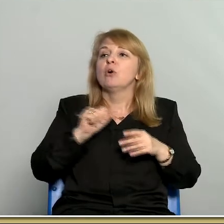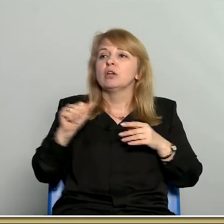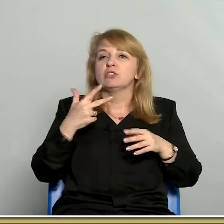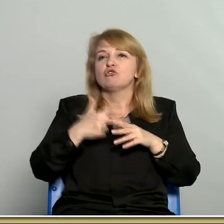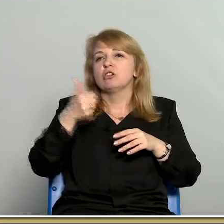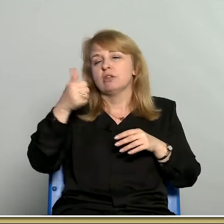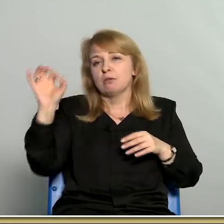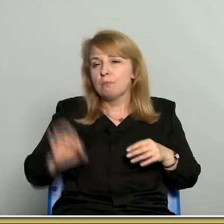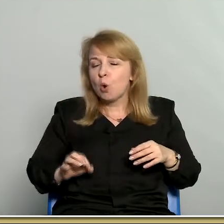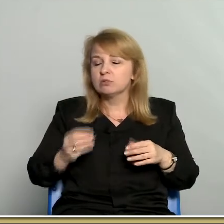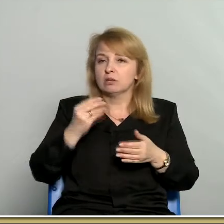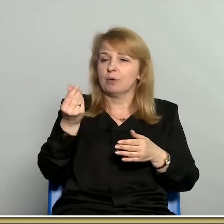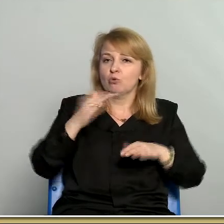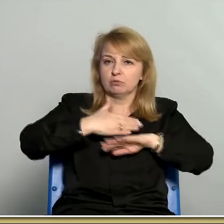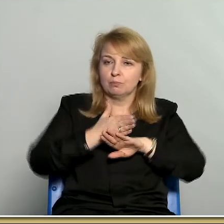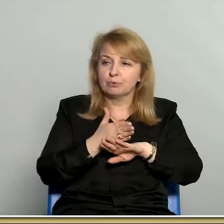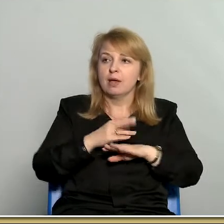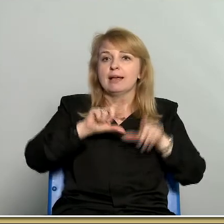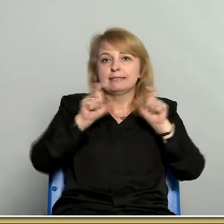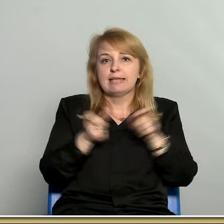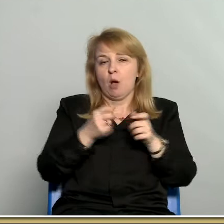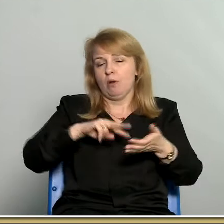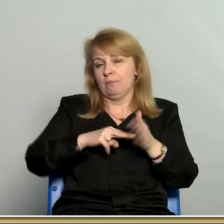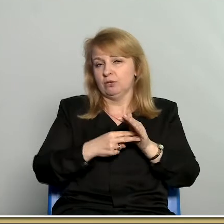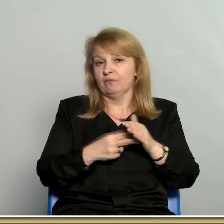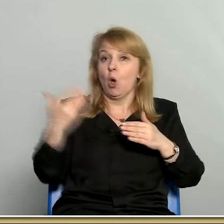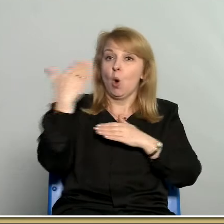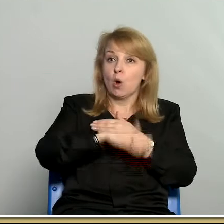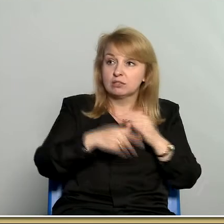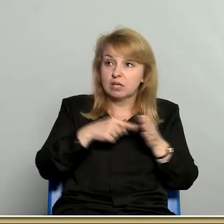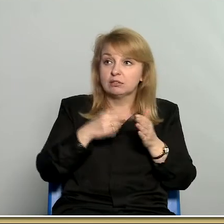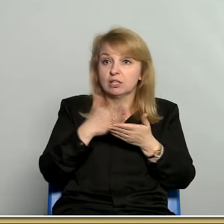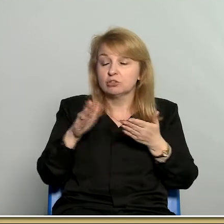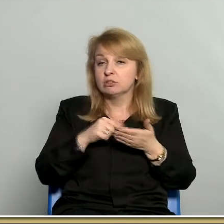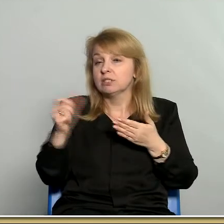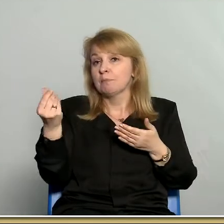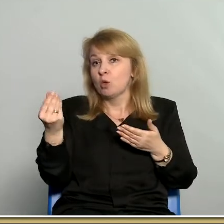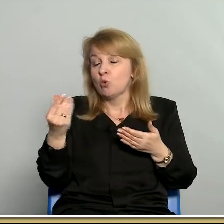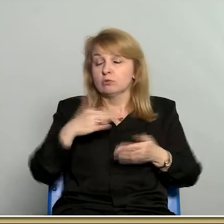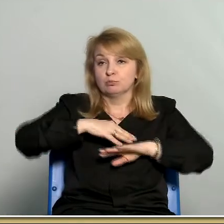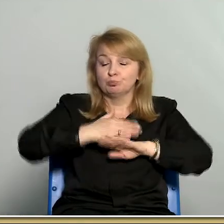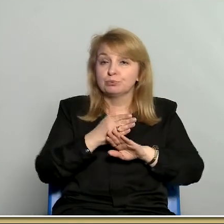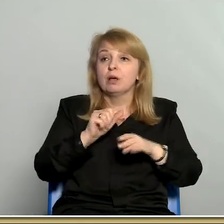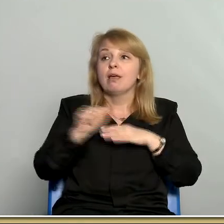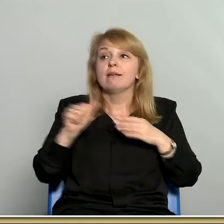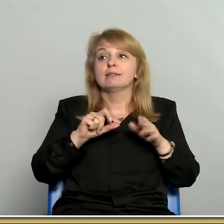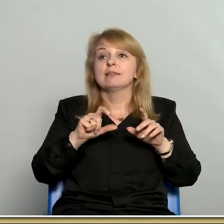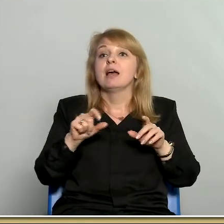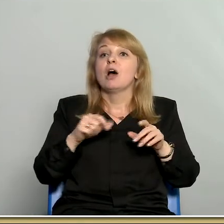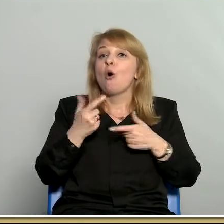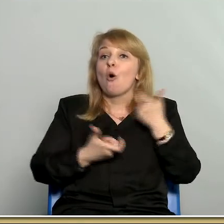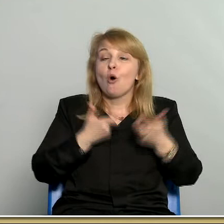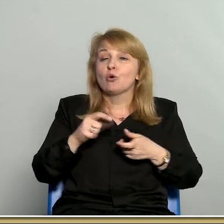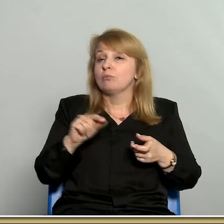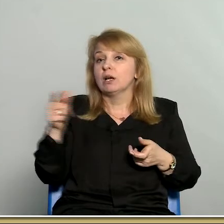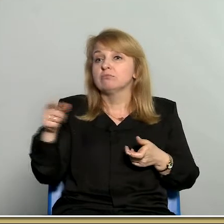alokacji, którą mamy na cały okres programowania. Ostatnia część tabelka pokazuje kwotę alokacji, którą mamy na cały okres programowania. Ona też będzie państwu